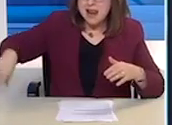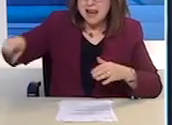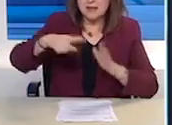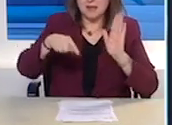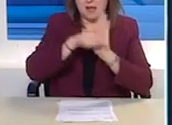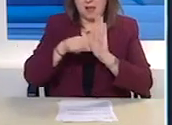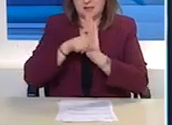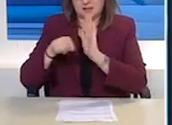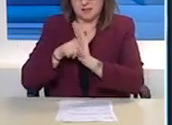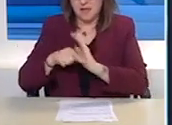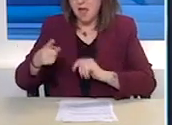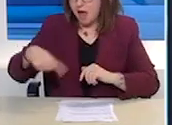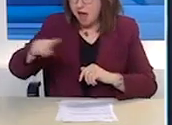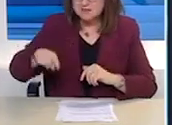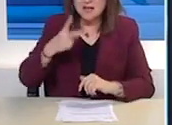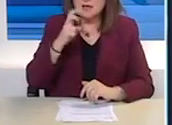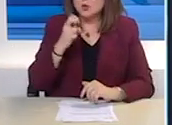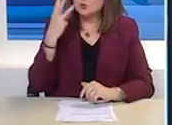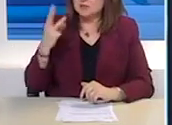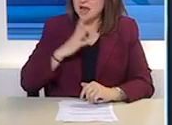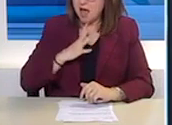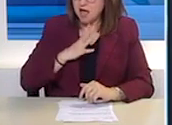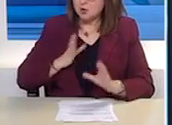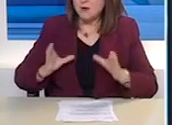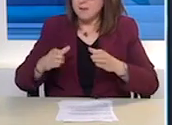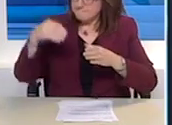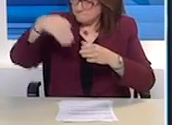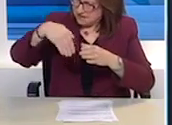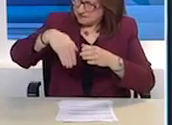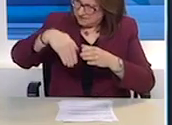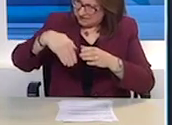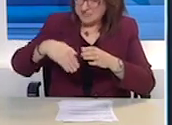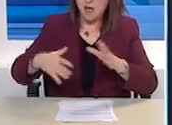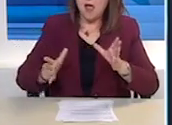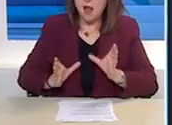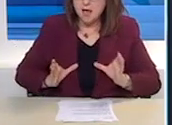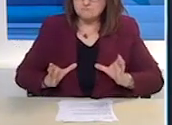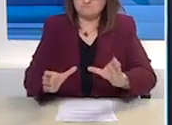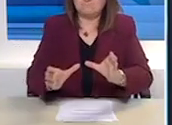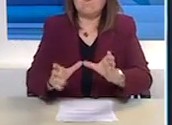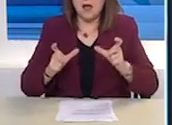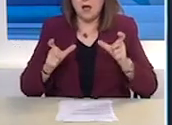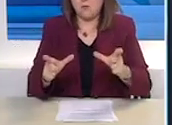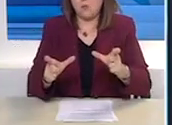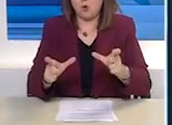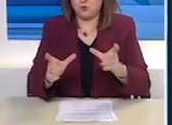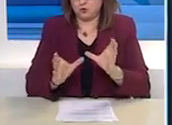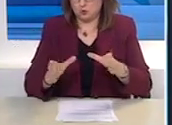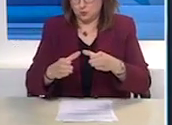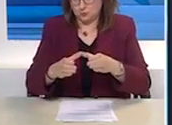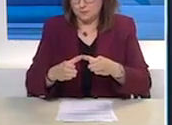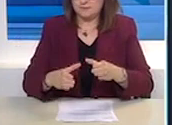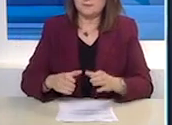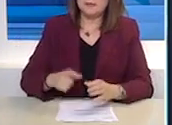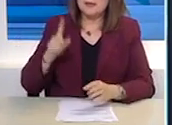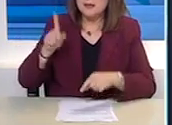Τα 23 αυτά άτομα βρίσκονται σε εσωτερική απομόνωση εντός της απομονωμένης δομής, ενώ σε δείγματα τα οποία ελήφθησαν